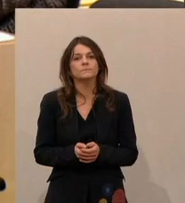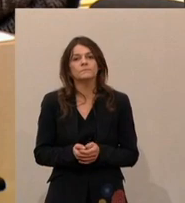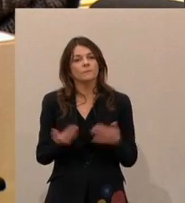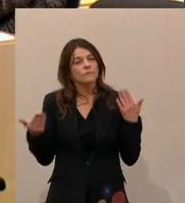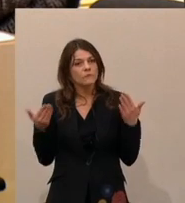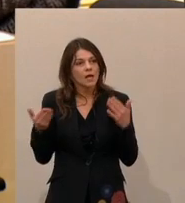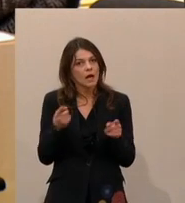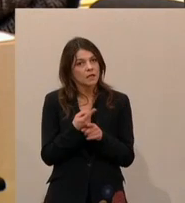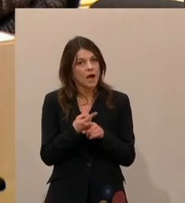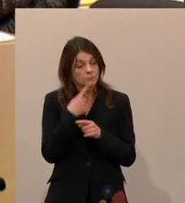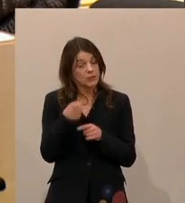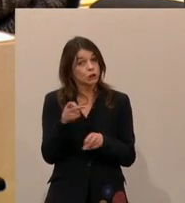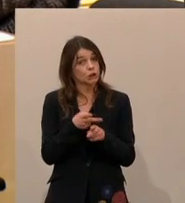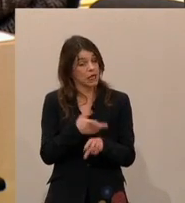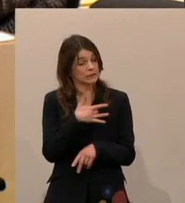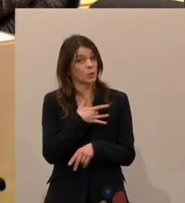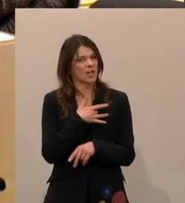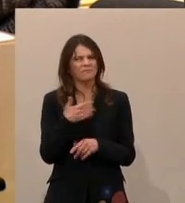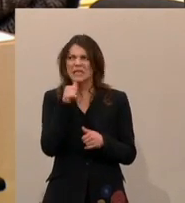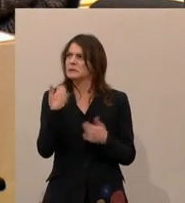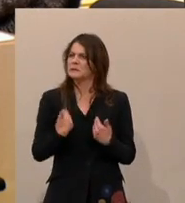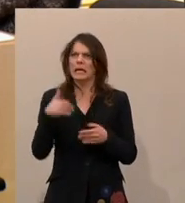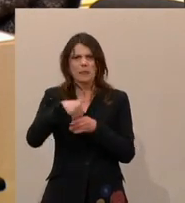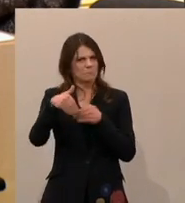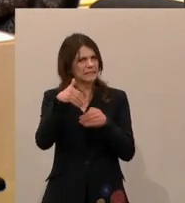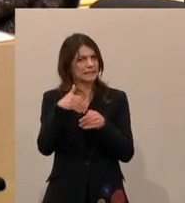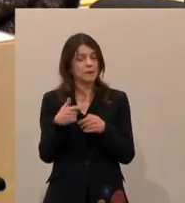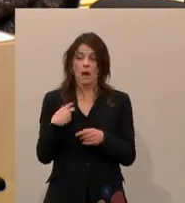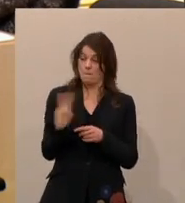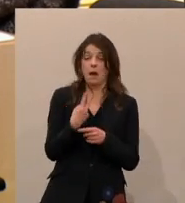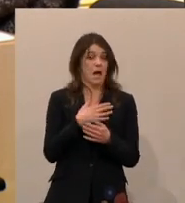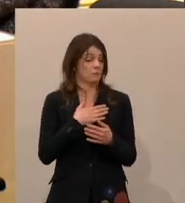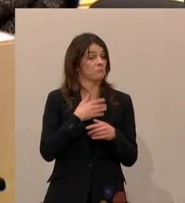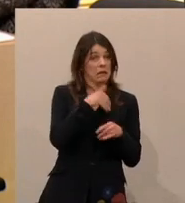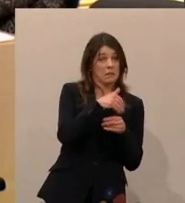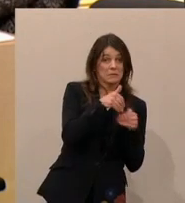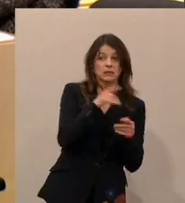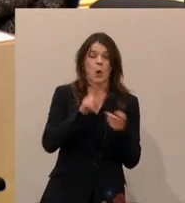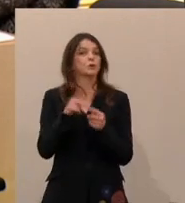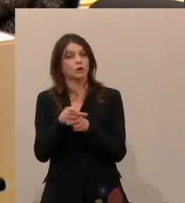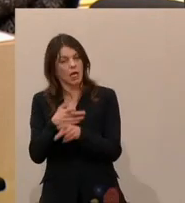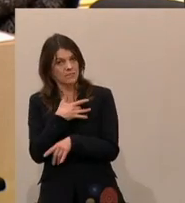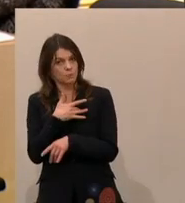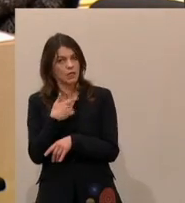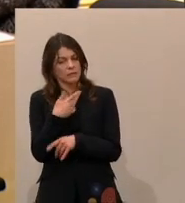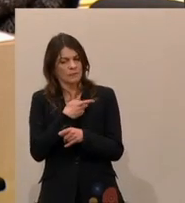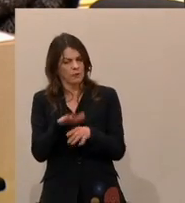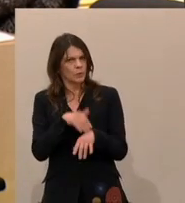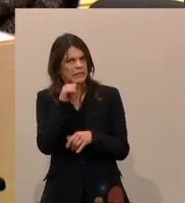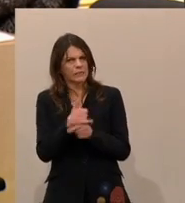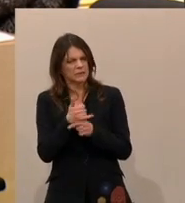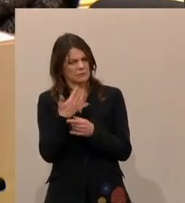möchte sagen, vielleicht sogar auch als Staatsbürger, gar nicht so sehr als Innenminister, in diesen beiden Rollen. Ich finde das dann überhaupt nicht lustig, sondern vielmehr